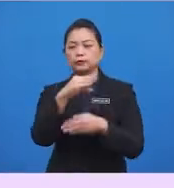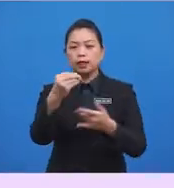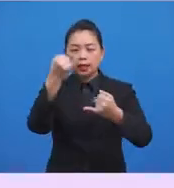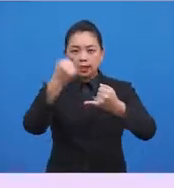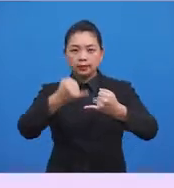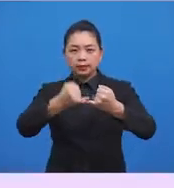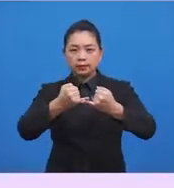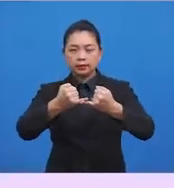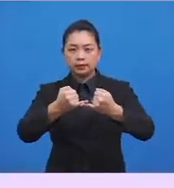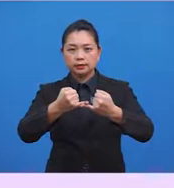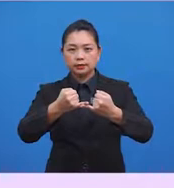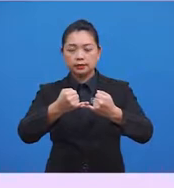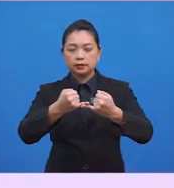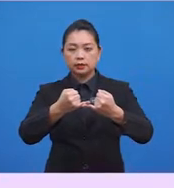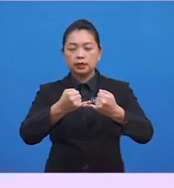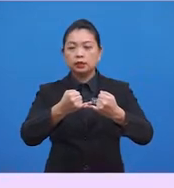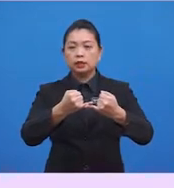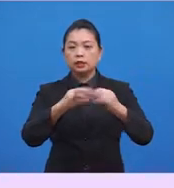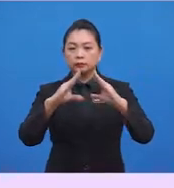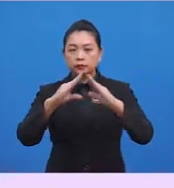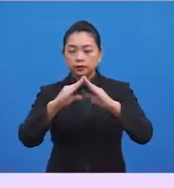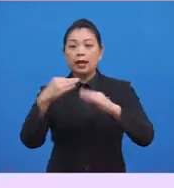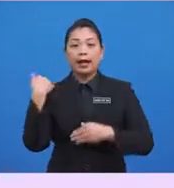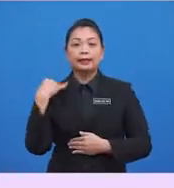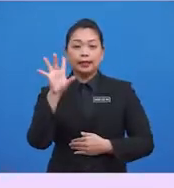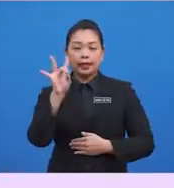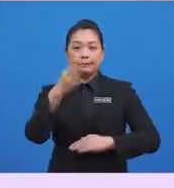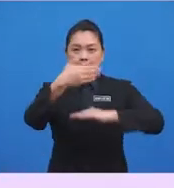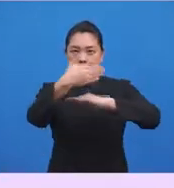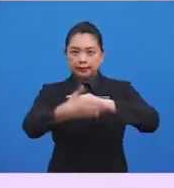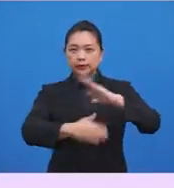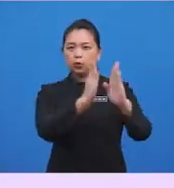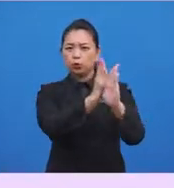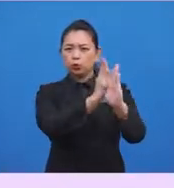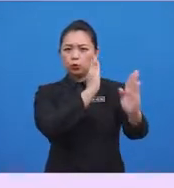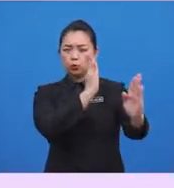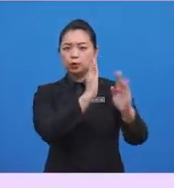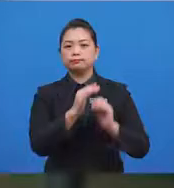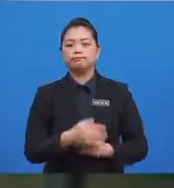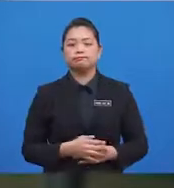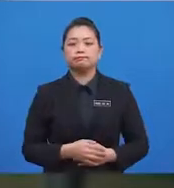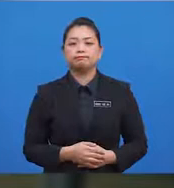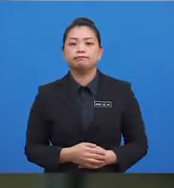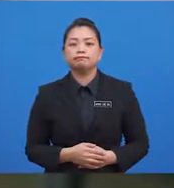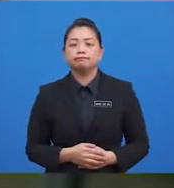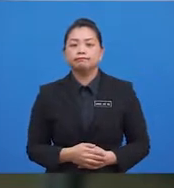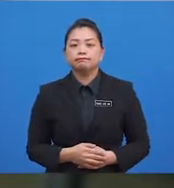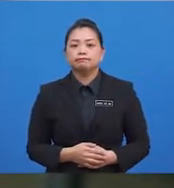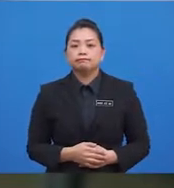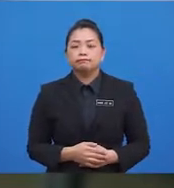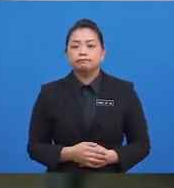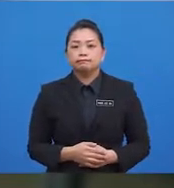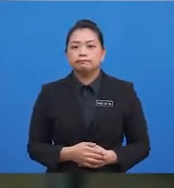sekali, piramid mempunyai 8 sisi lurus. Jom mari kita